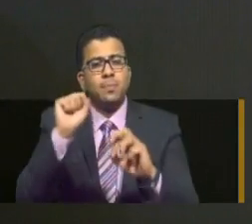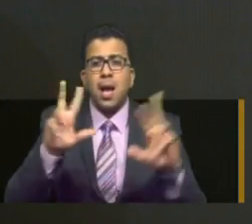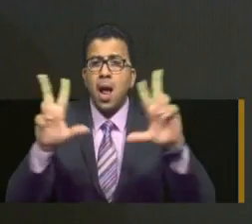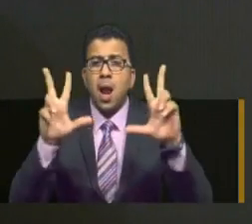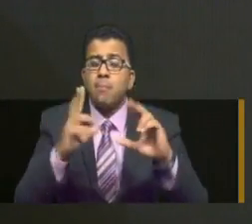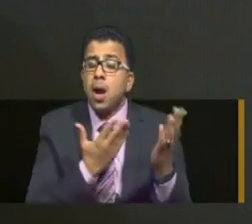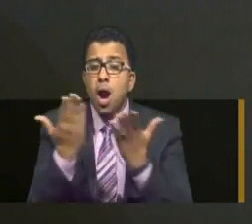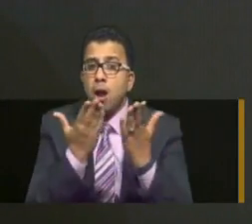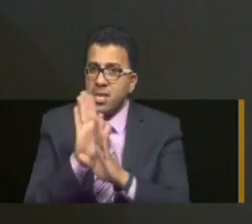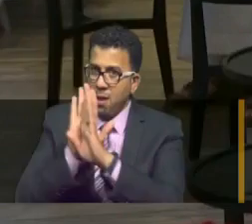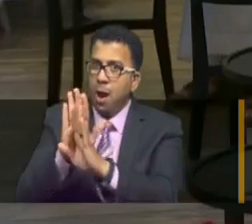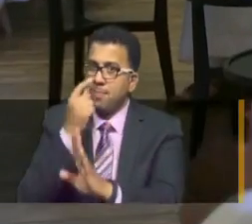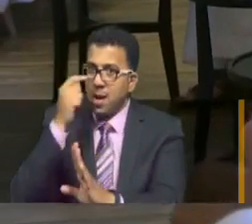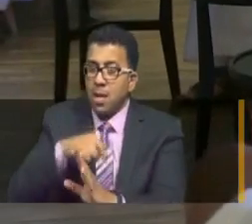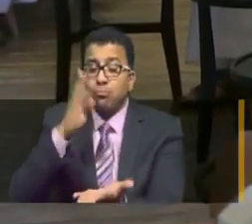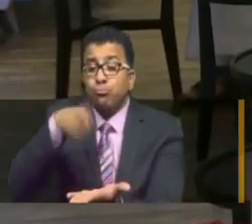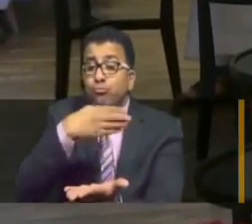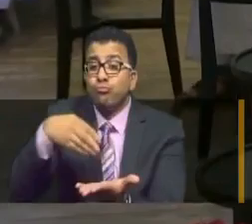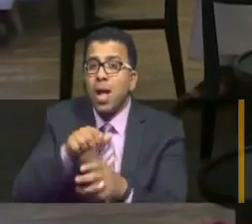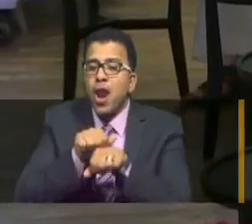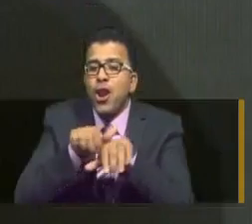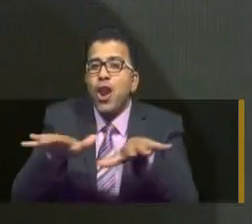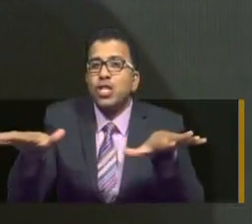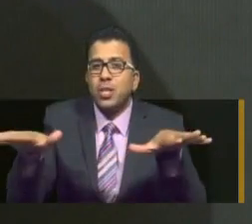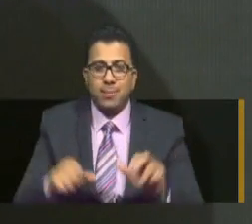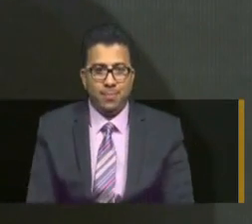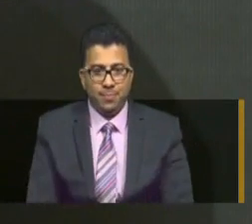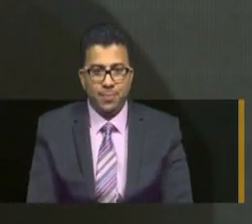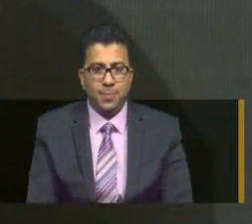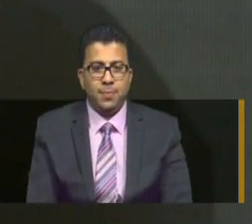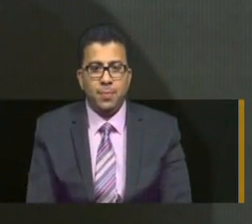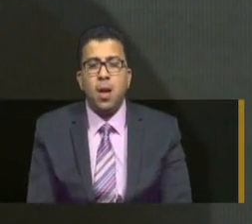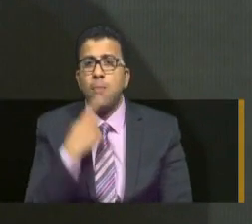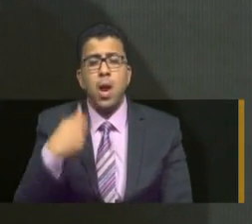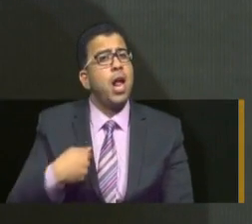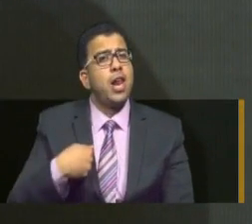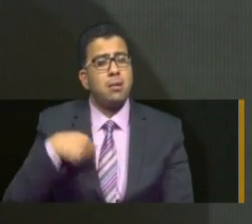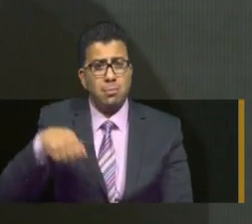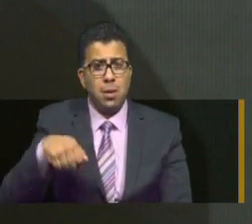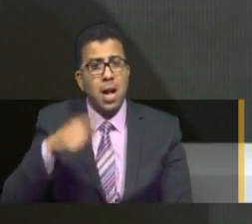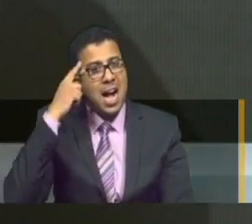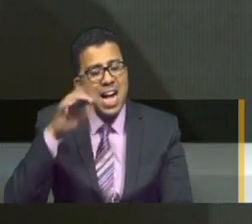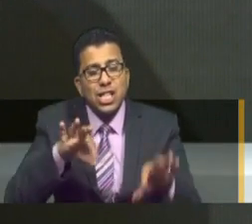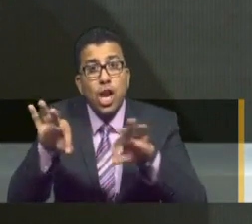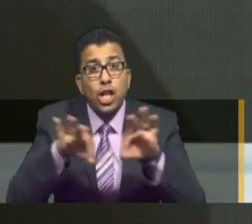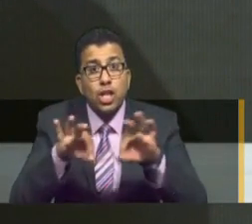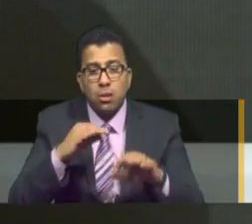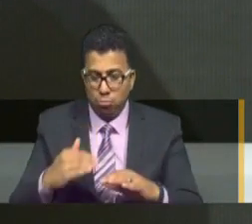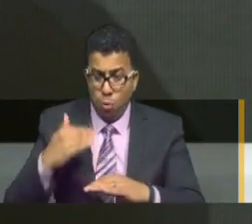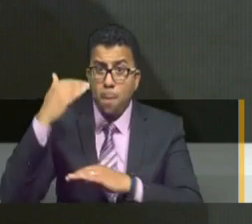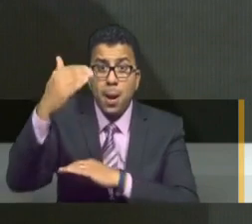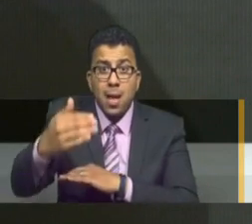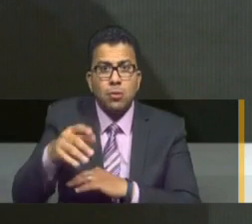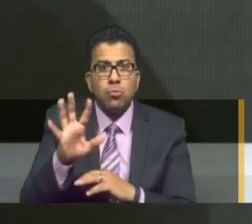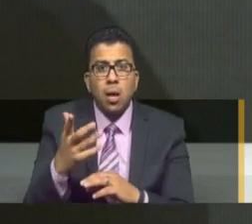القراءة وخطة وطنية تدعم النشر. نحن الآن من خلال هذه الاستراتيجية مقبلين